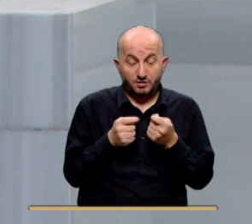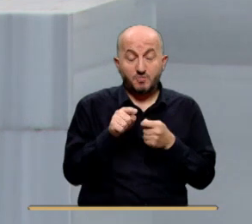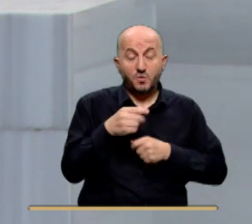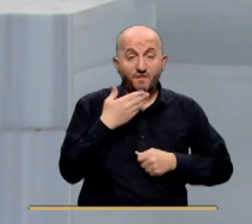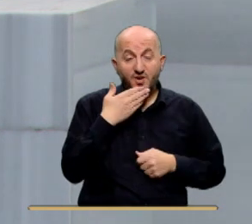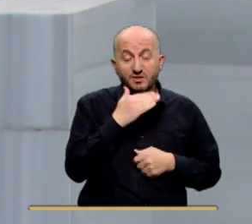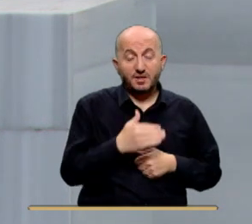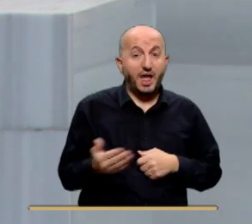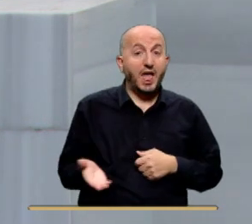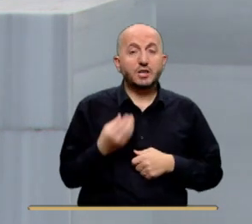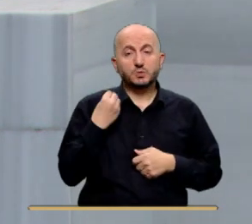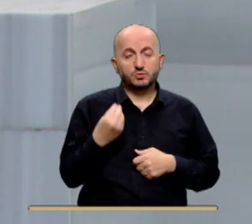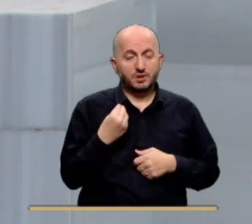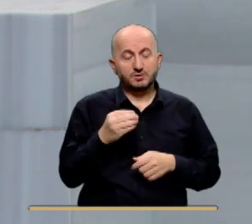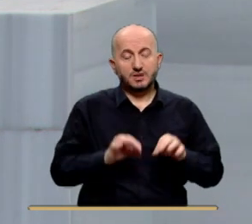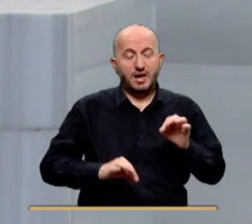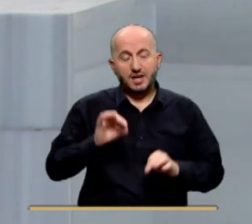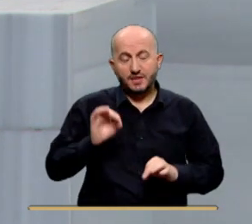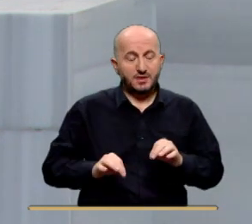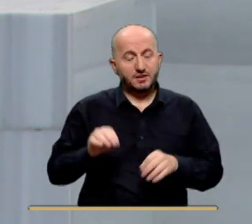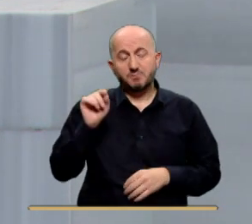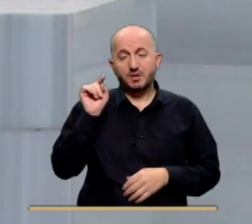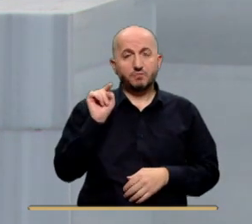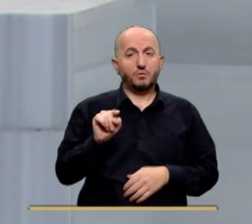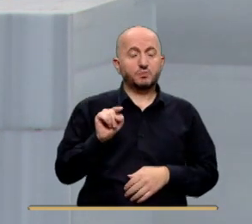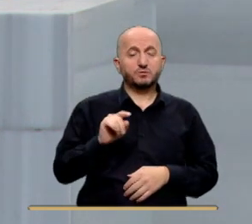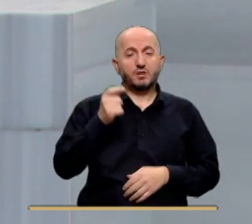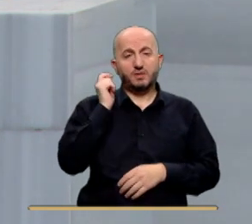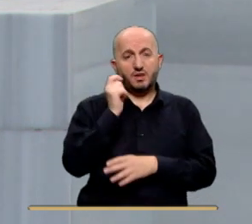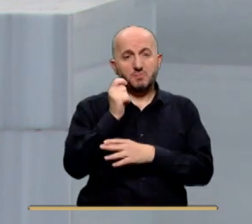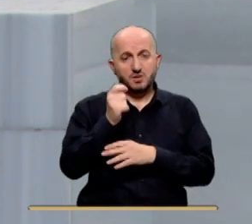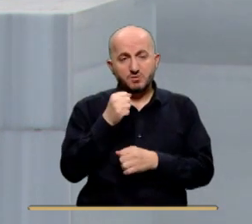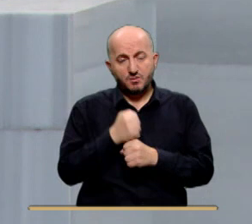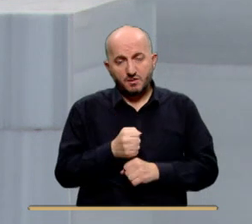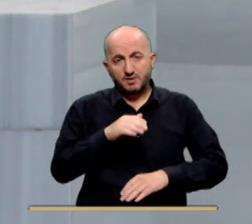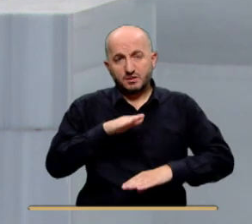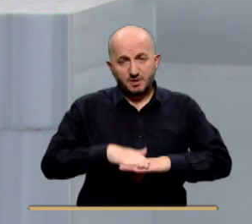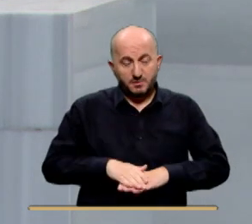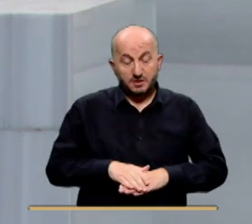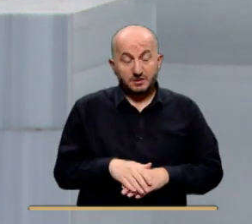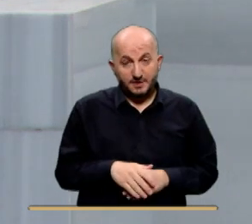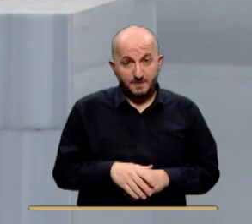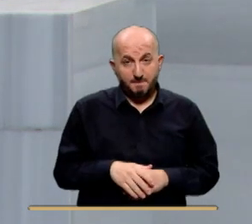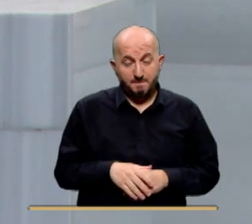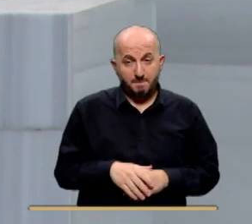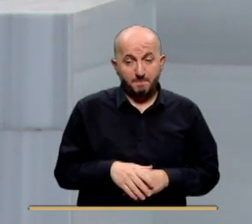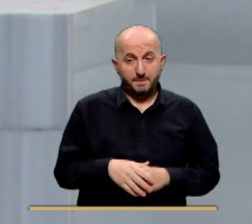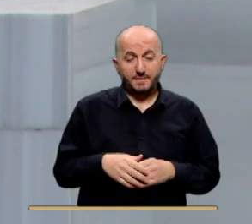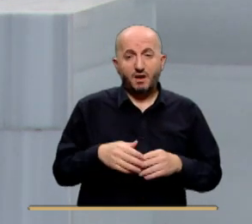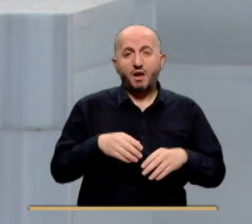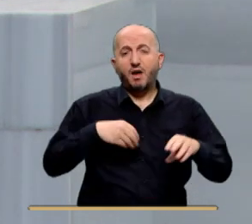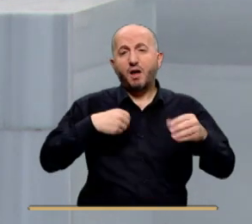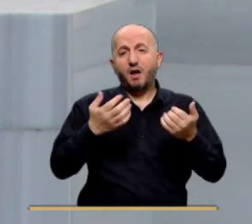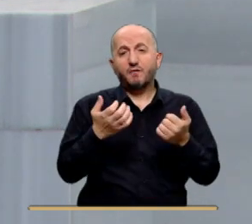fırsatı en güzel şekilde değerlendirme noktasında tebliğ görevini yaparken yeri gelmiş panayırları, yani